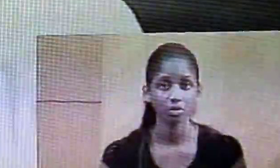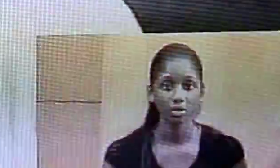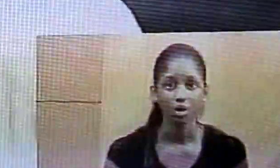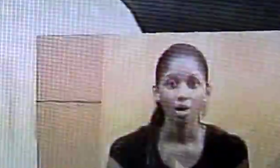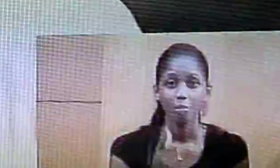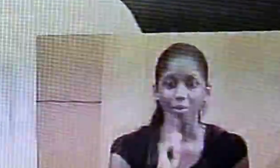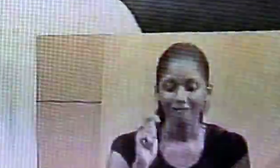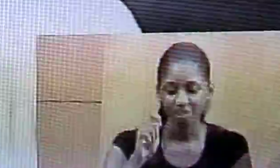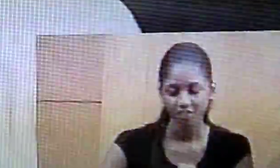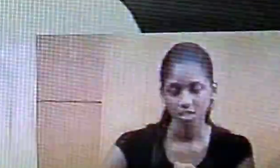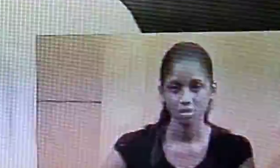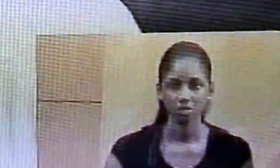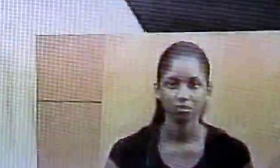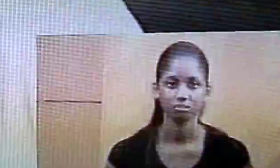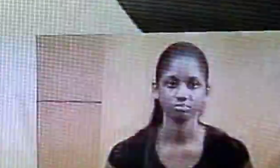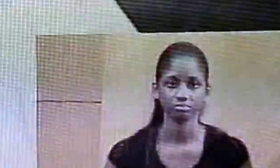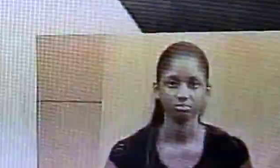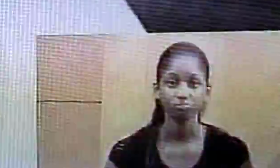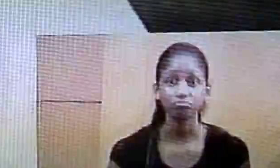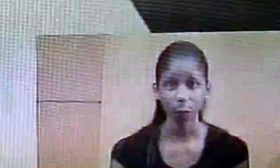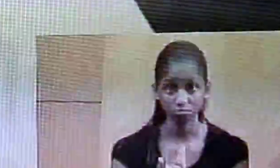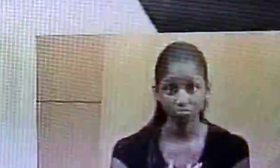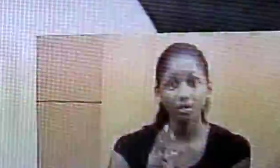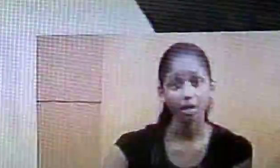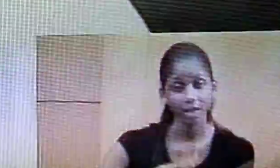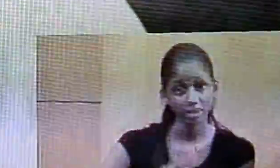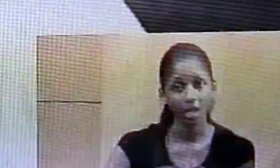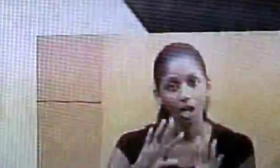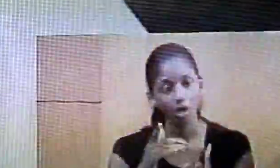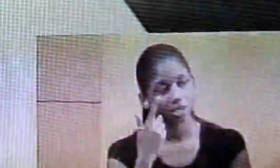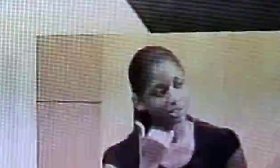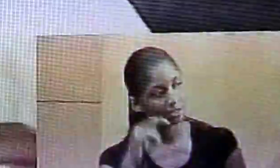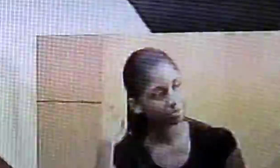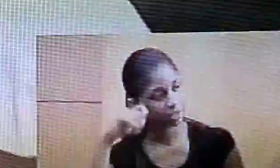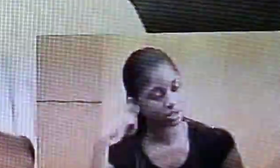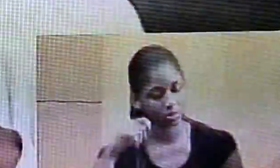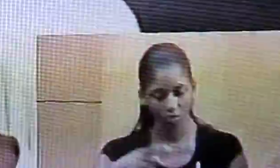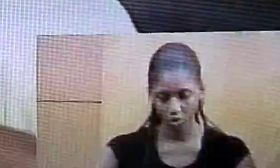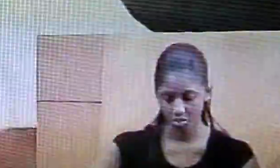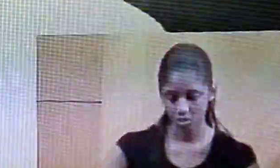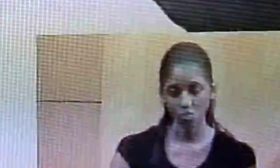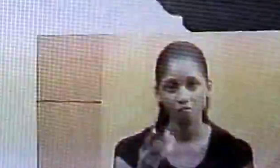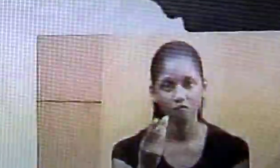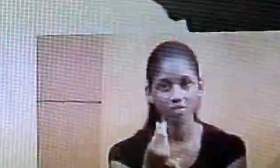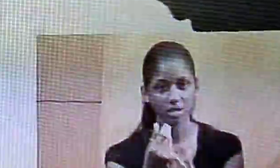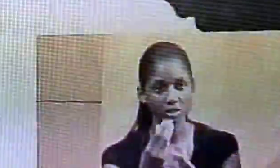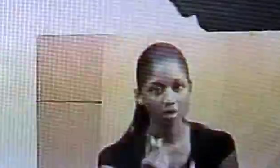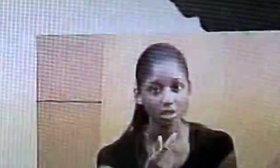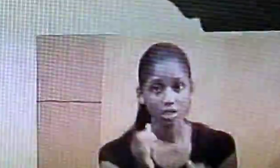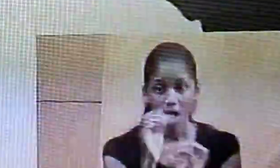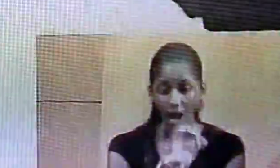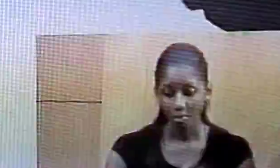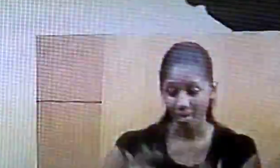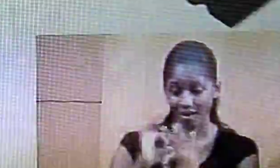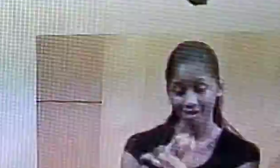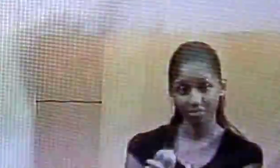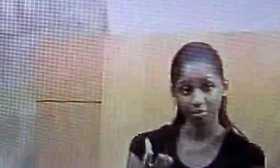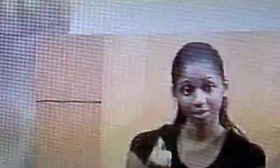provisoire. Ça, c'est la réalité. Alors, si le président de la commission des finances n'est pas au courant de ça,